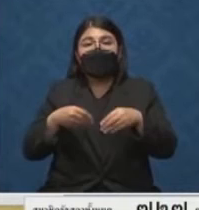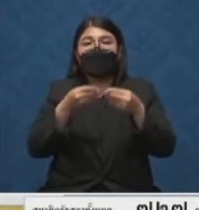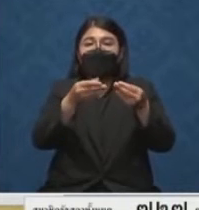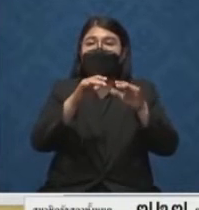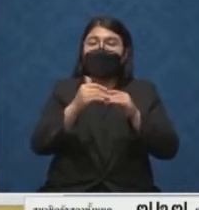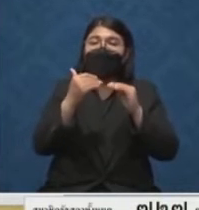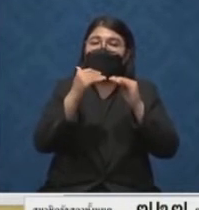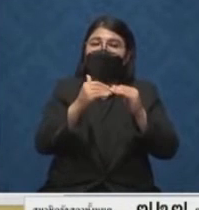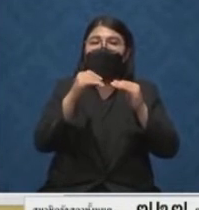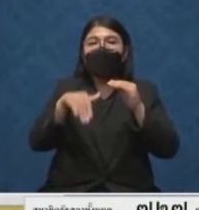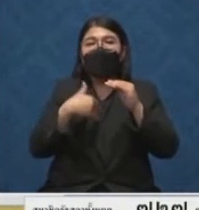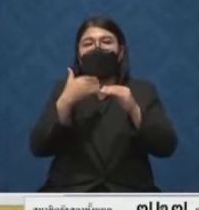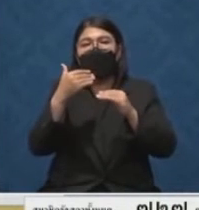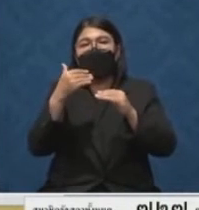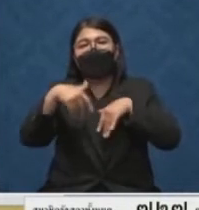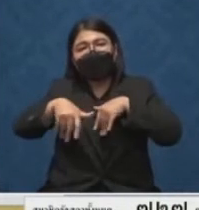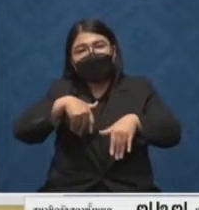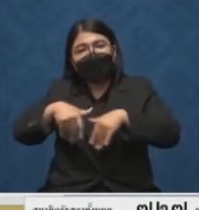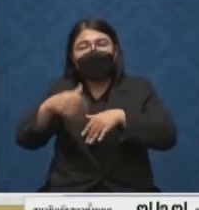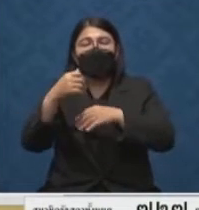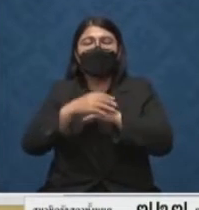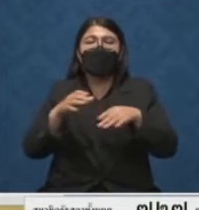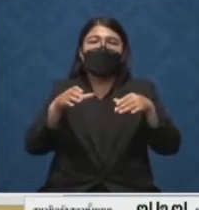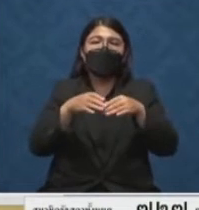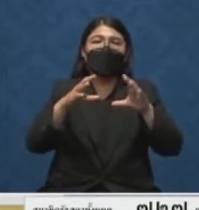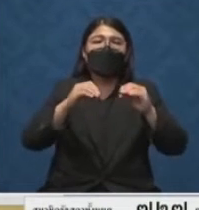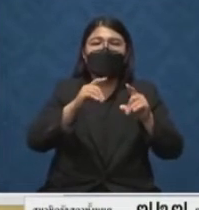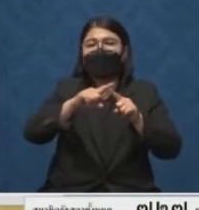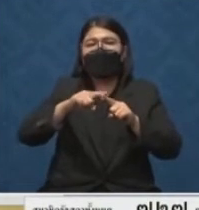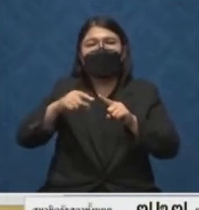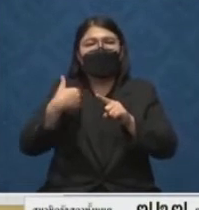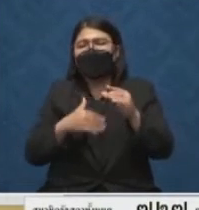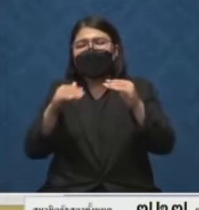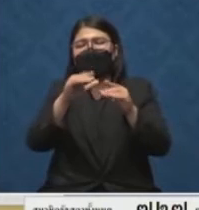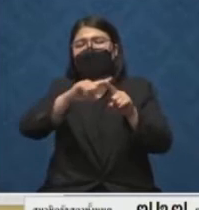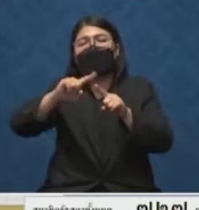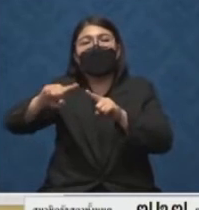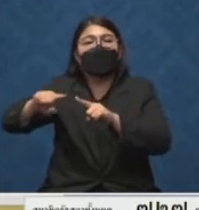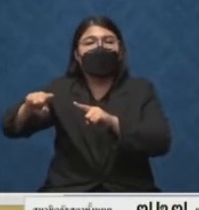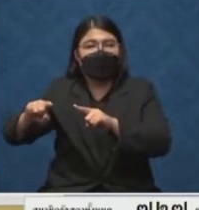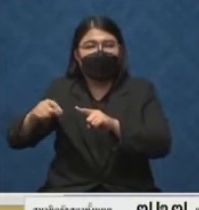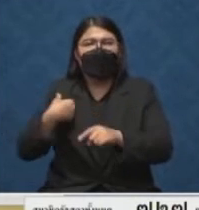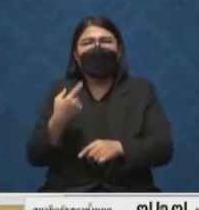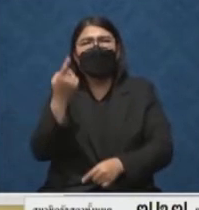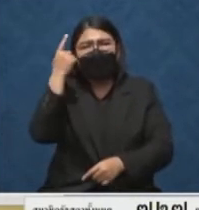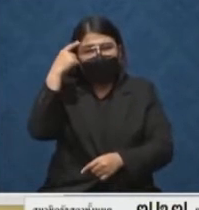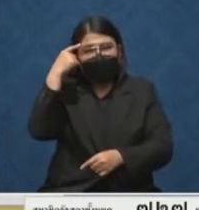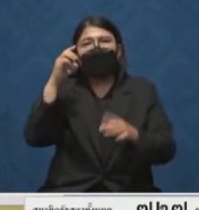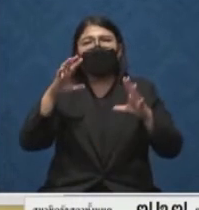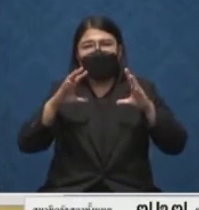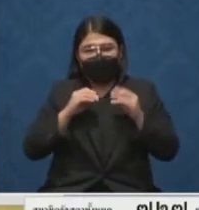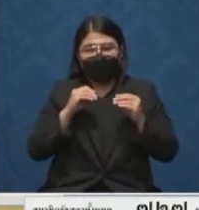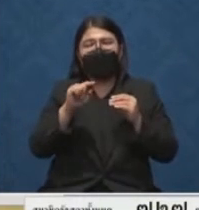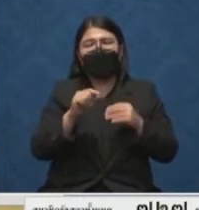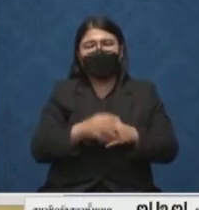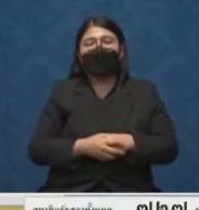โดยสงบตลดจมกให้สิทธทางการเมองขบรชอีกหายมาตรัง ผมไมไดเป็การสมควลสมควลแ่